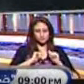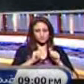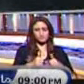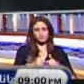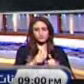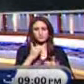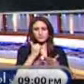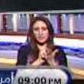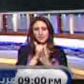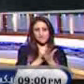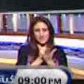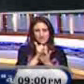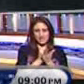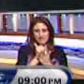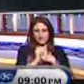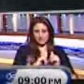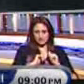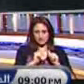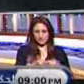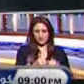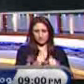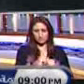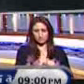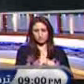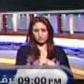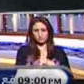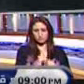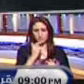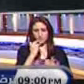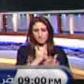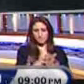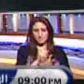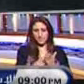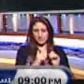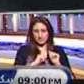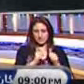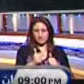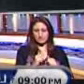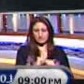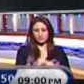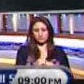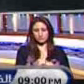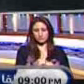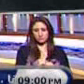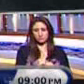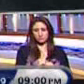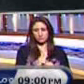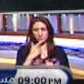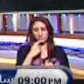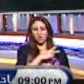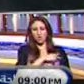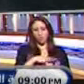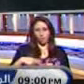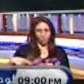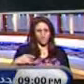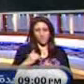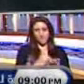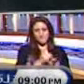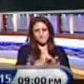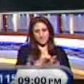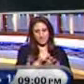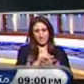الدراسة امبارح، الى حد ما كانت التجاوب محدود للغاية في المدارس الحكومية بالذات،